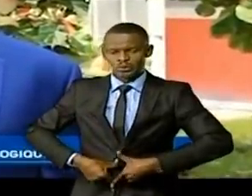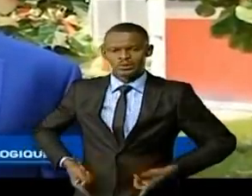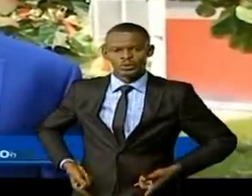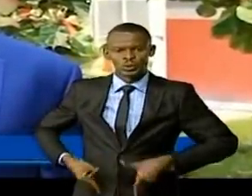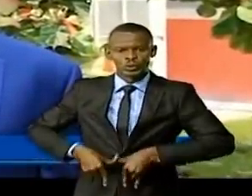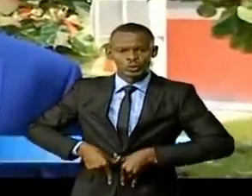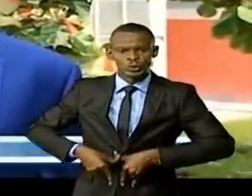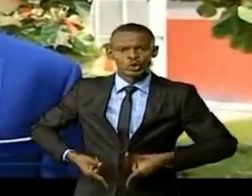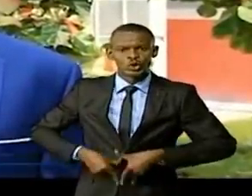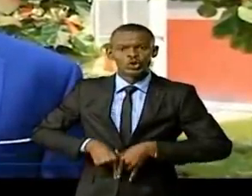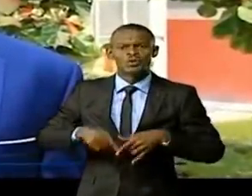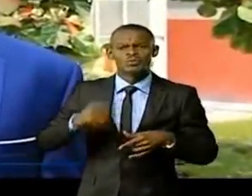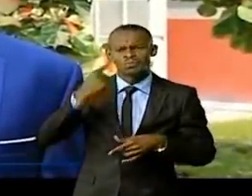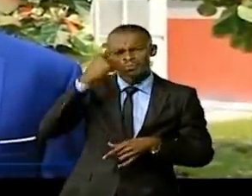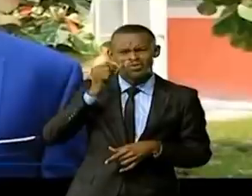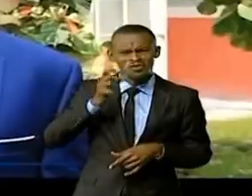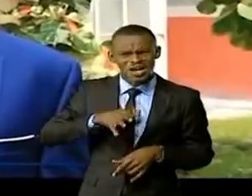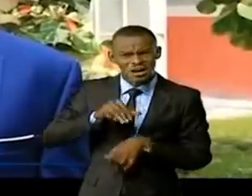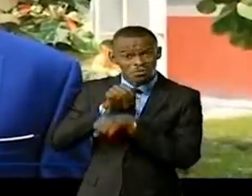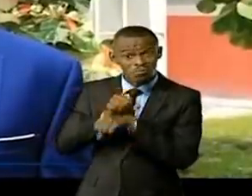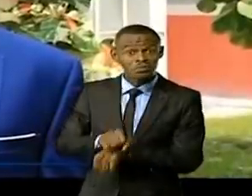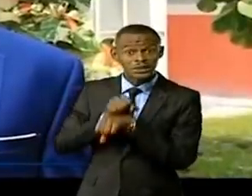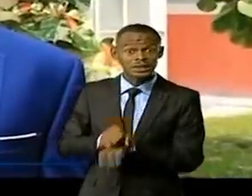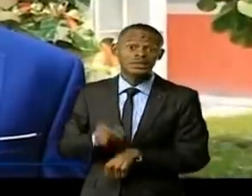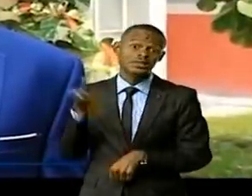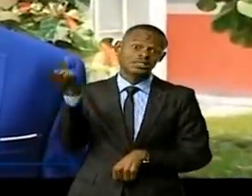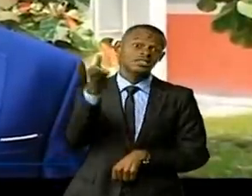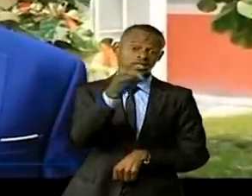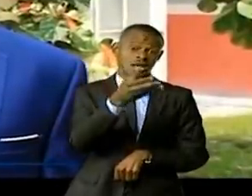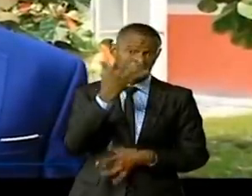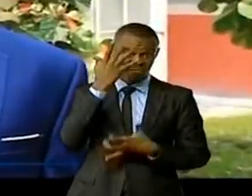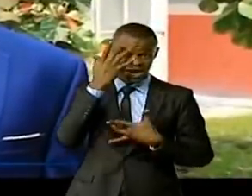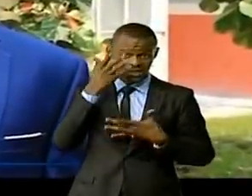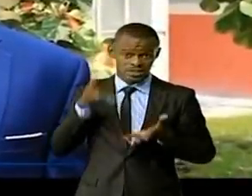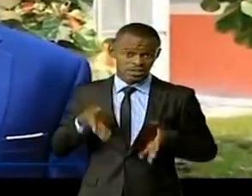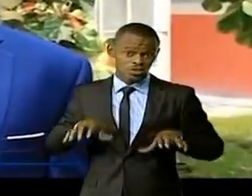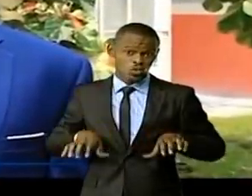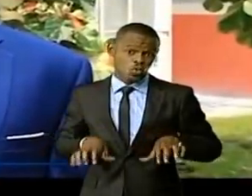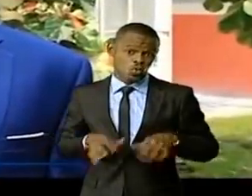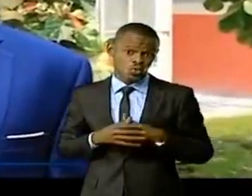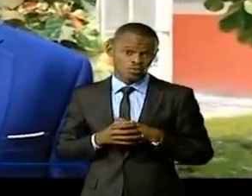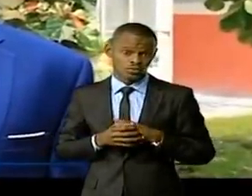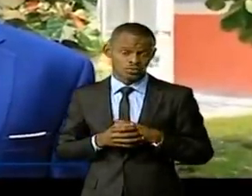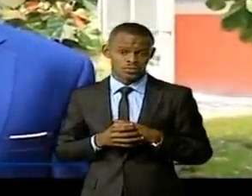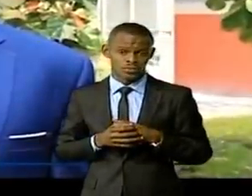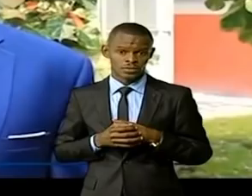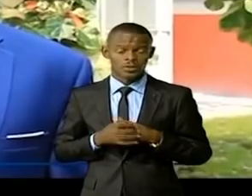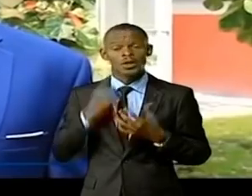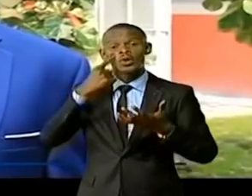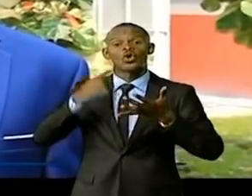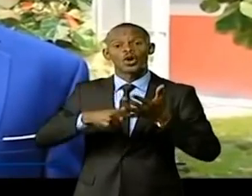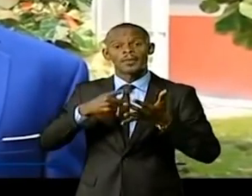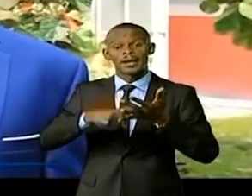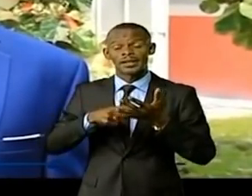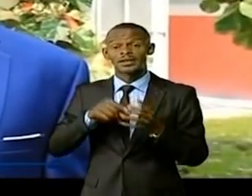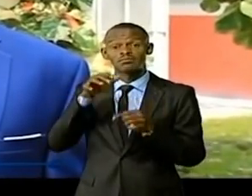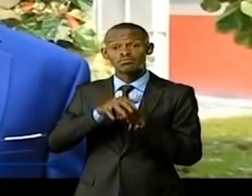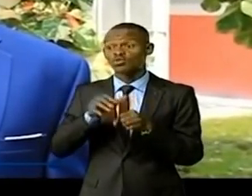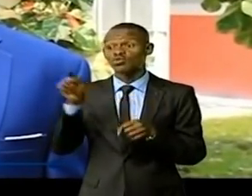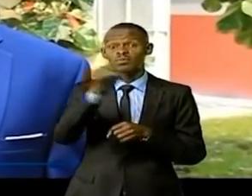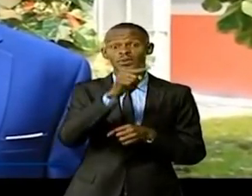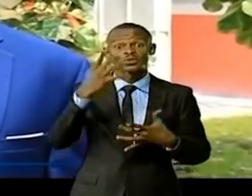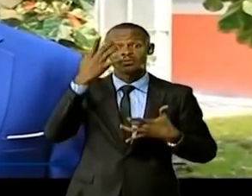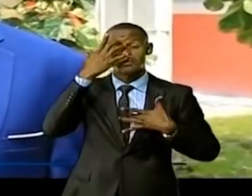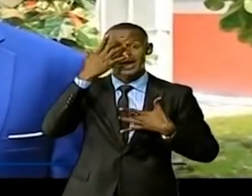les plus fréquents chez les femmes chez nous, au pays. Et le constat est que les